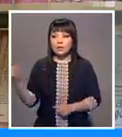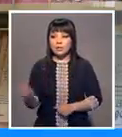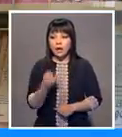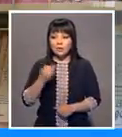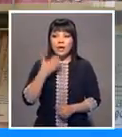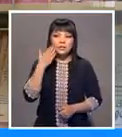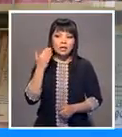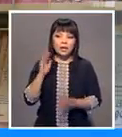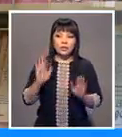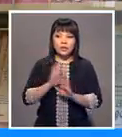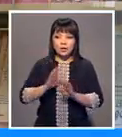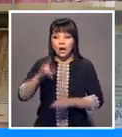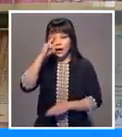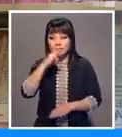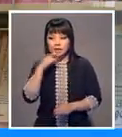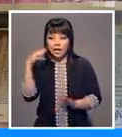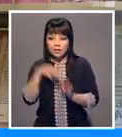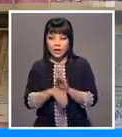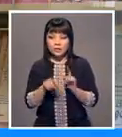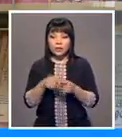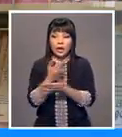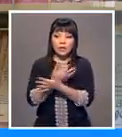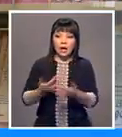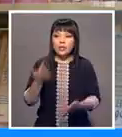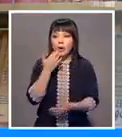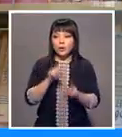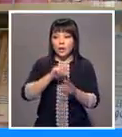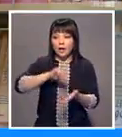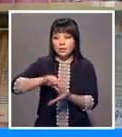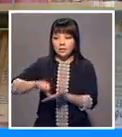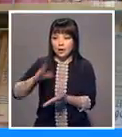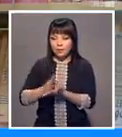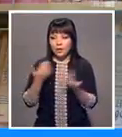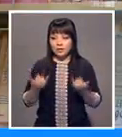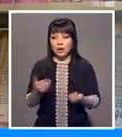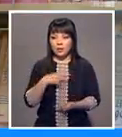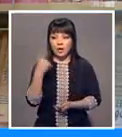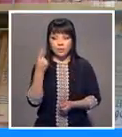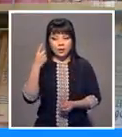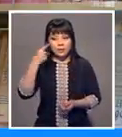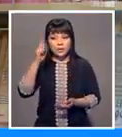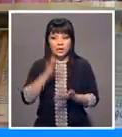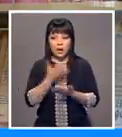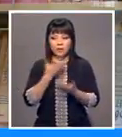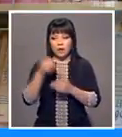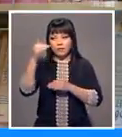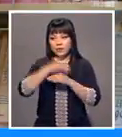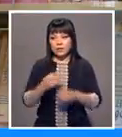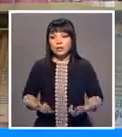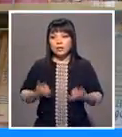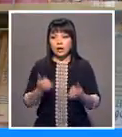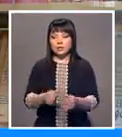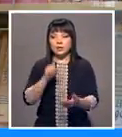қана татарлар ғана емес, қазақтар да, өзге ұлт өкілдері де қатысады. Жақын арада бірқатар шығармашылық кештер өткізбекпіз.